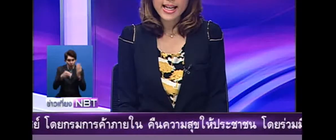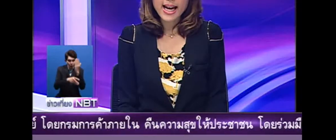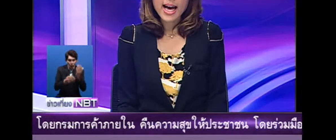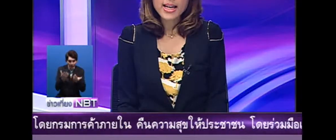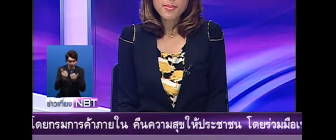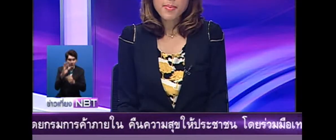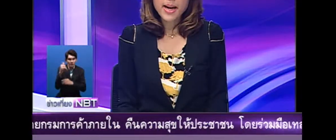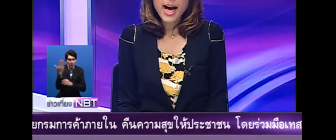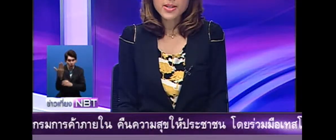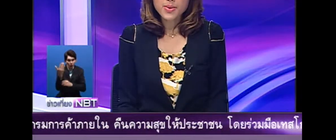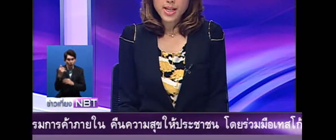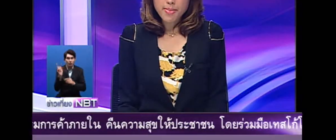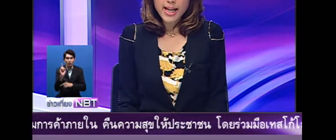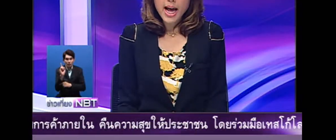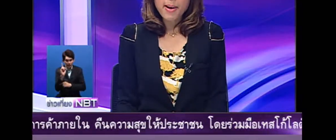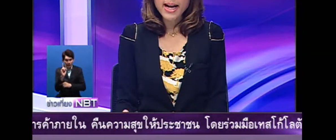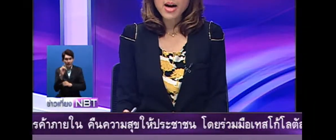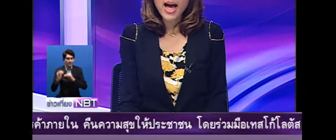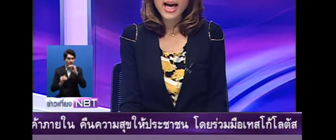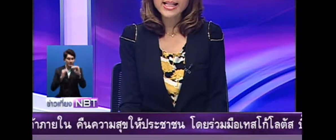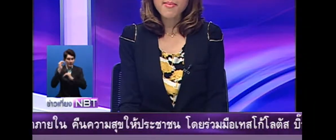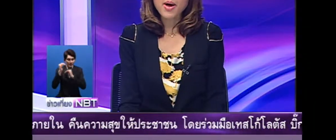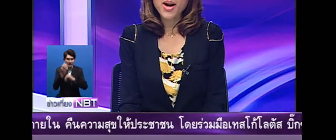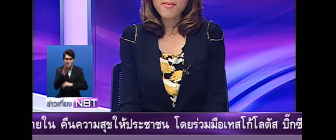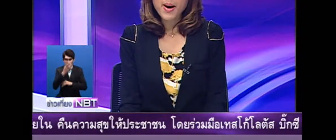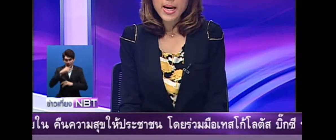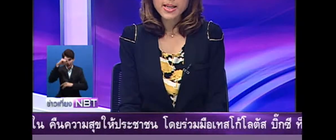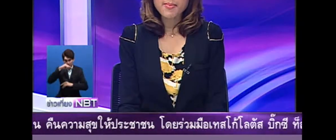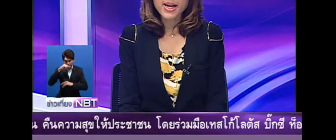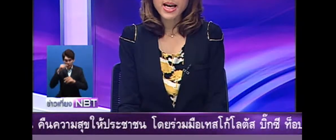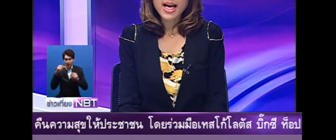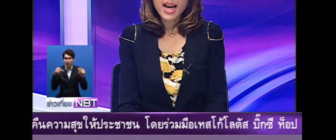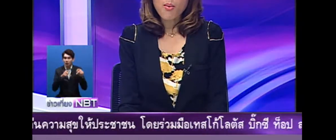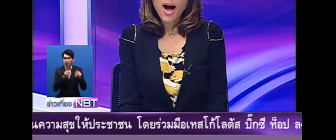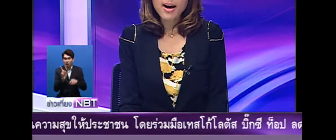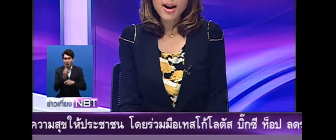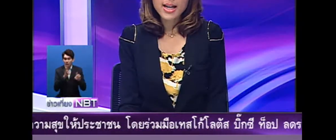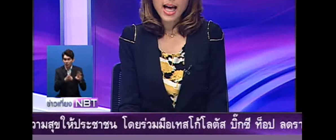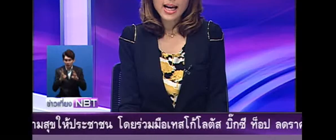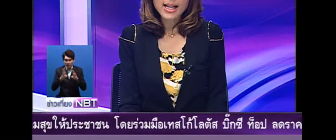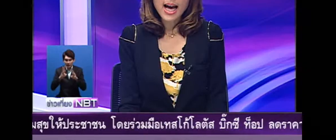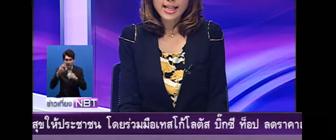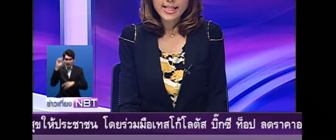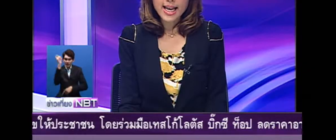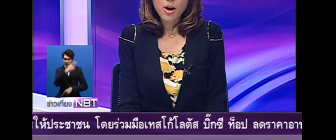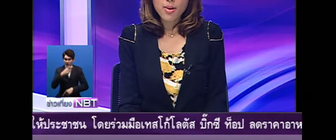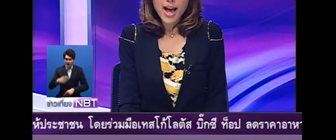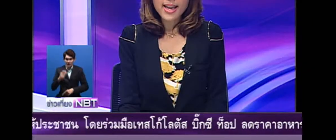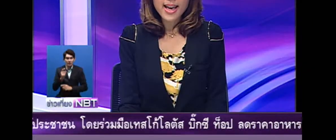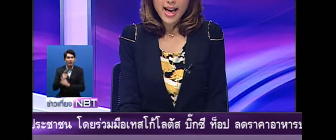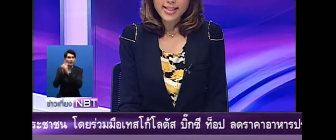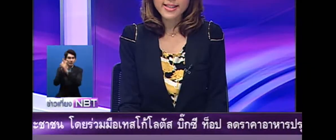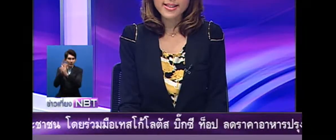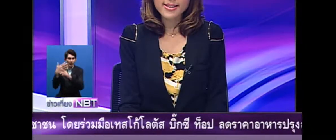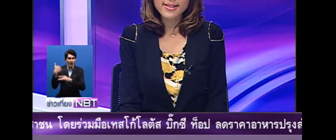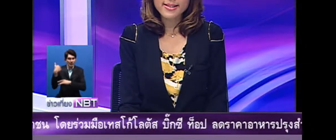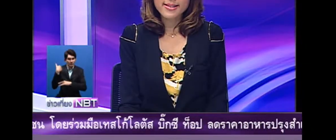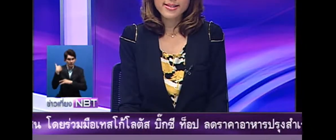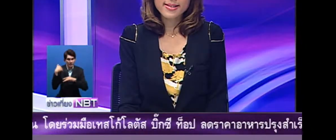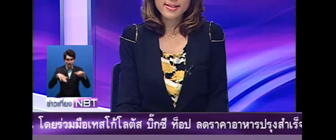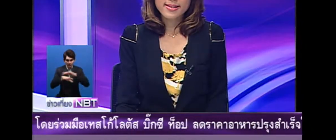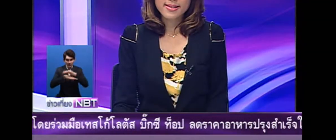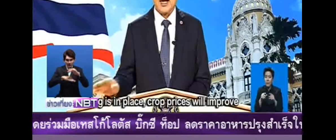ทำการเกษตรนะคะเพื่อเป็นการส่งเสริมพัฒนาพันธุ์ข้าวไทยตามแนวทางพระราชดำริและวางรากฐานการเกษตรของไทยให้ยั่ง